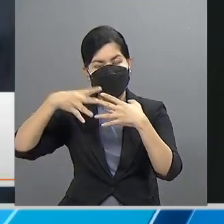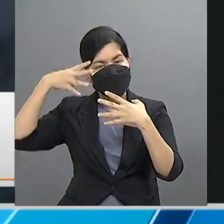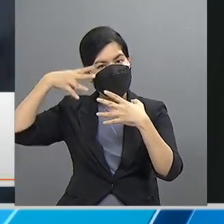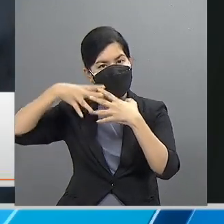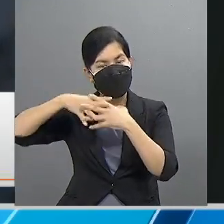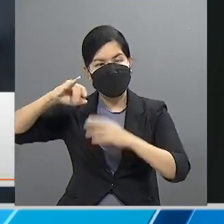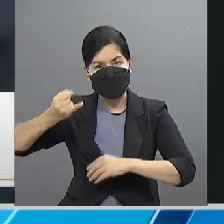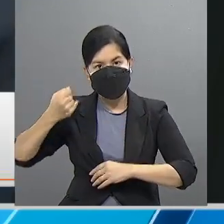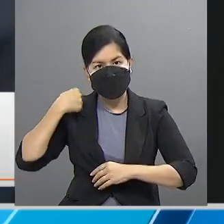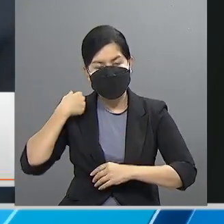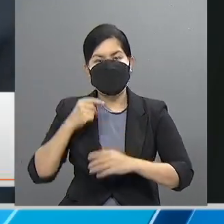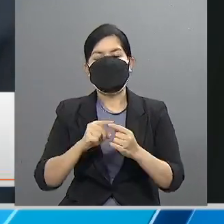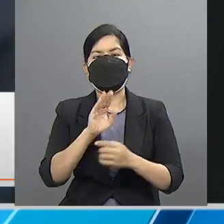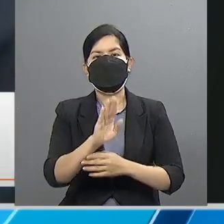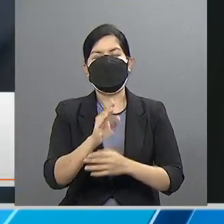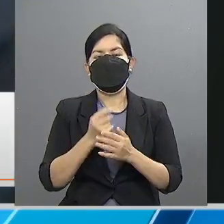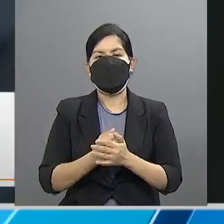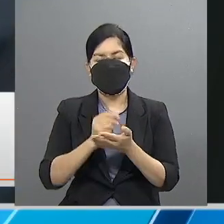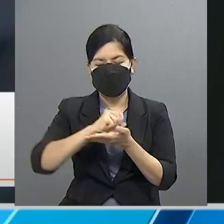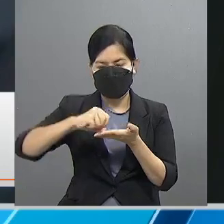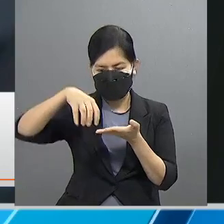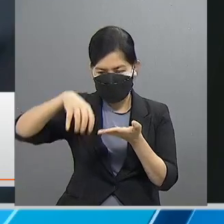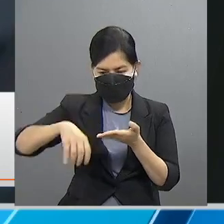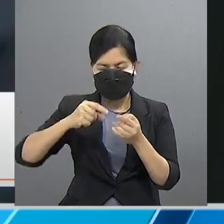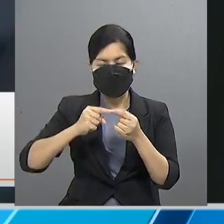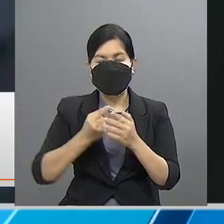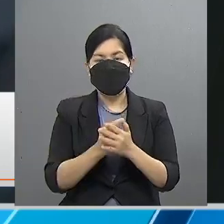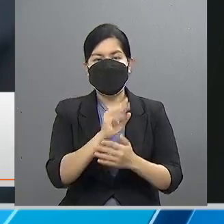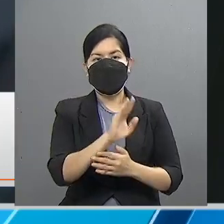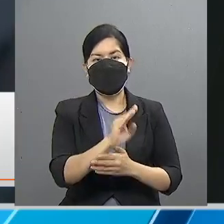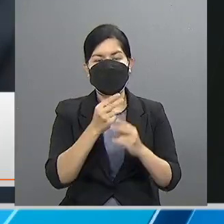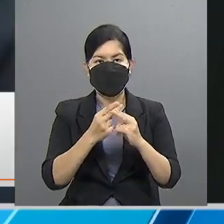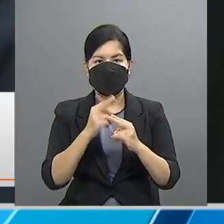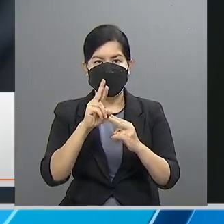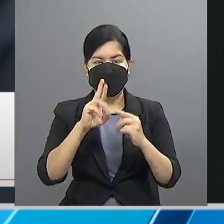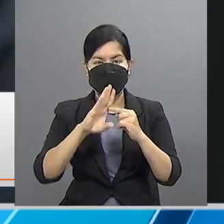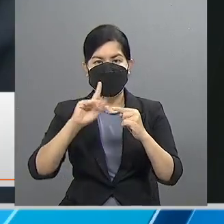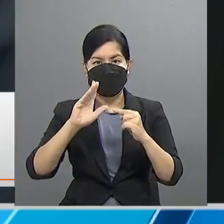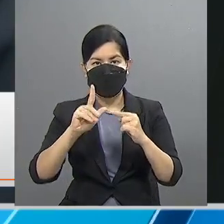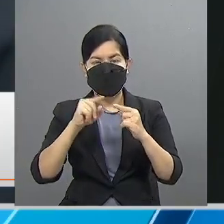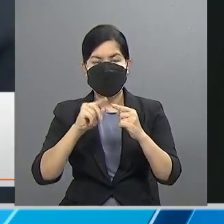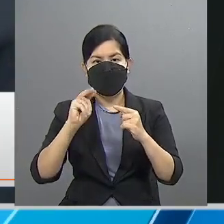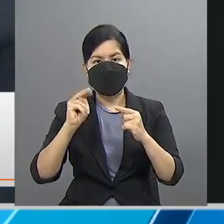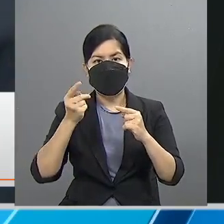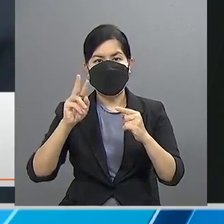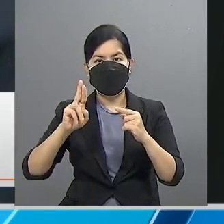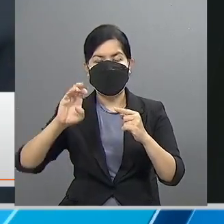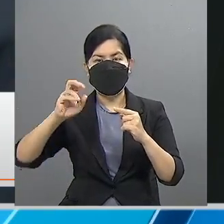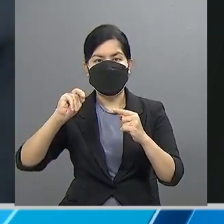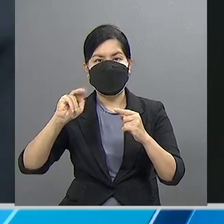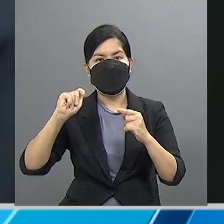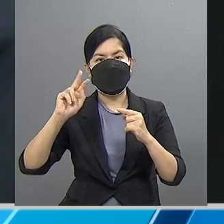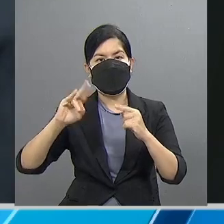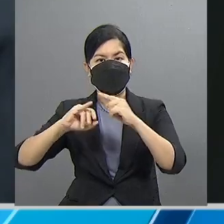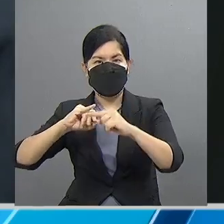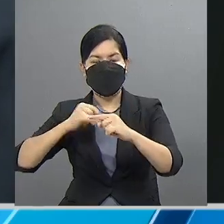ครินทร์ครับคือตอนนั้นก็เราก็ลองเสนอโครงนะครับเอามุมมองเนี่ยเข้าไปลองถามกับทางคุณหมอที่ได้ดู